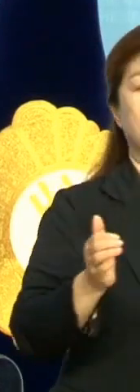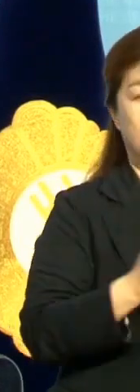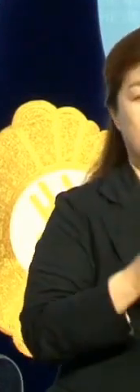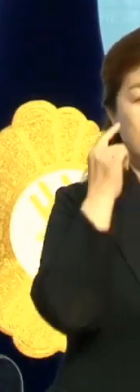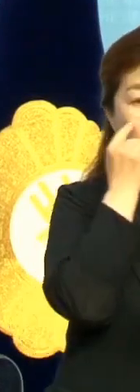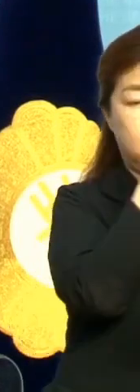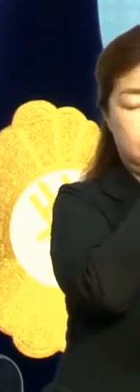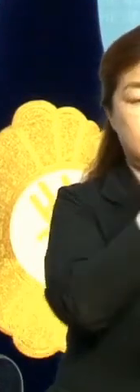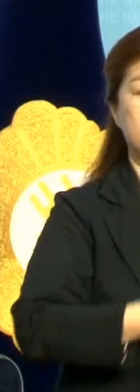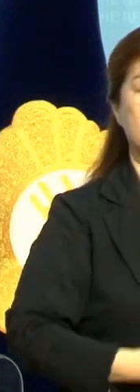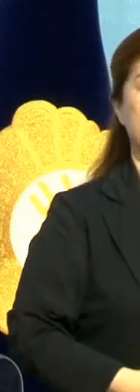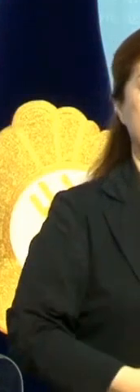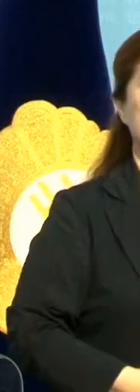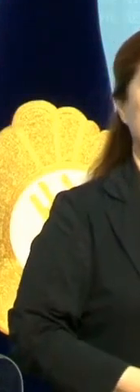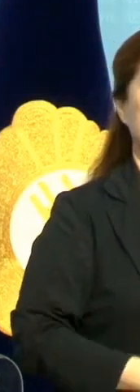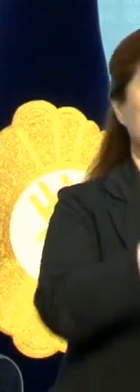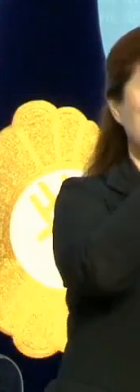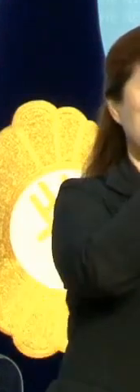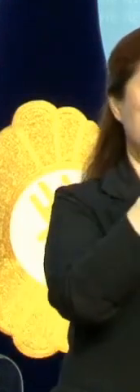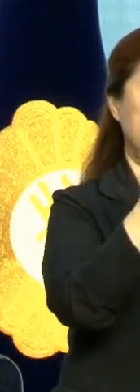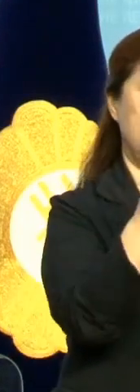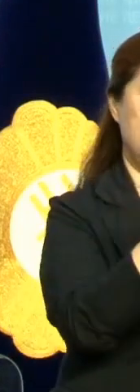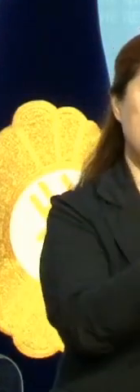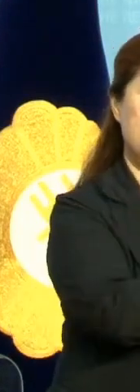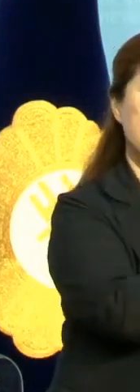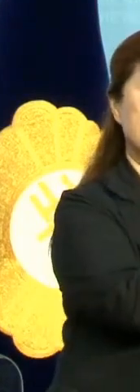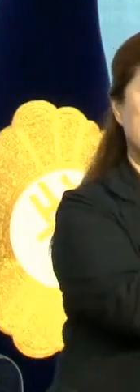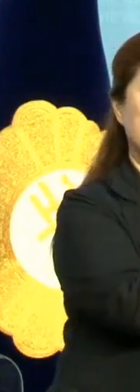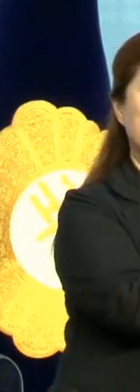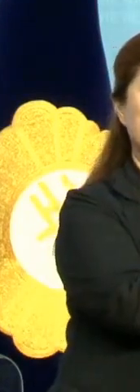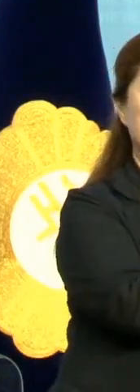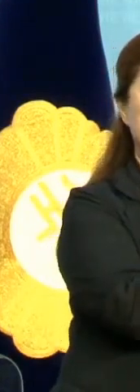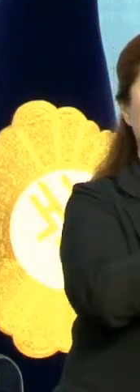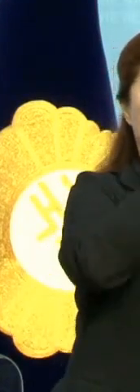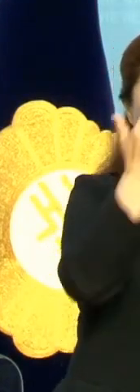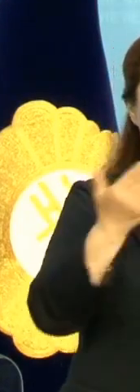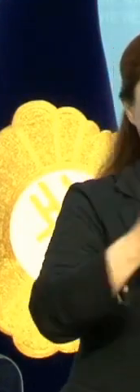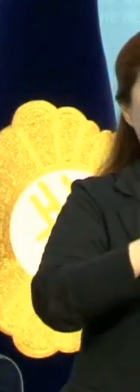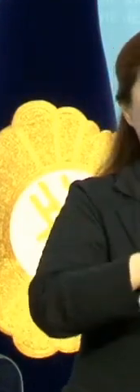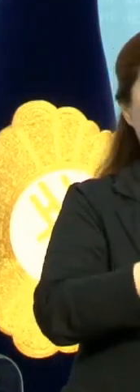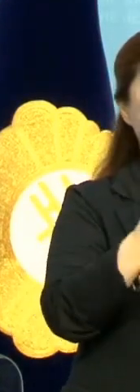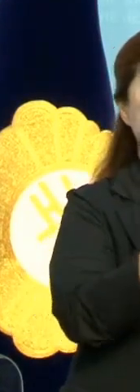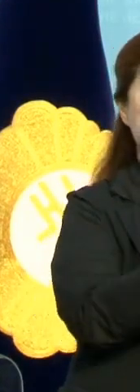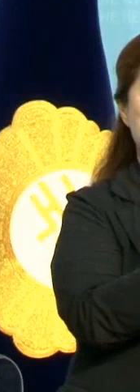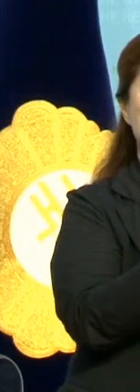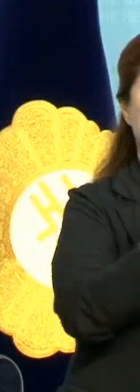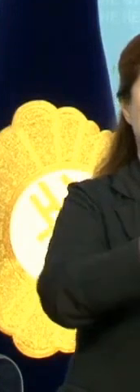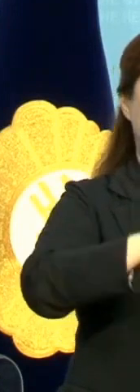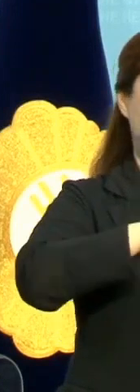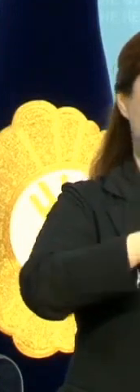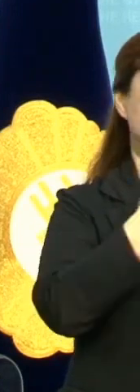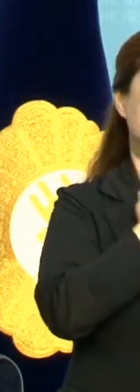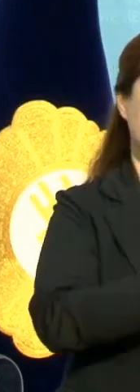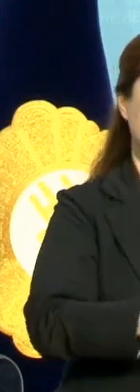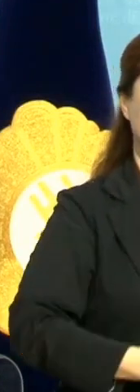그렇습니다. 이재용 부회장이 주도적으로 이 모든 일들에 관여했다는 사실이 확인되었습니다.